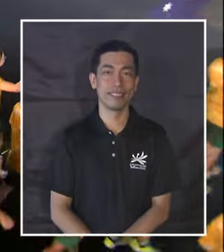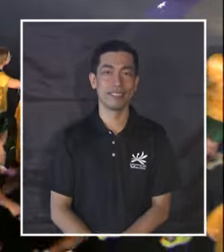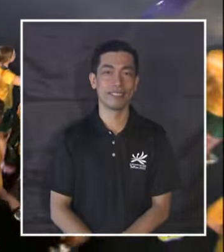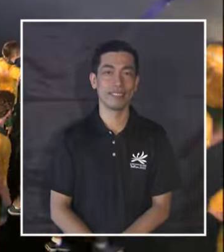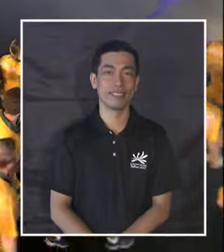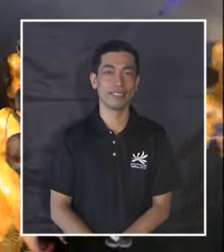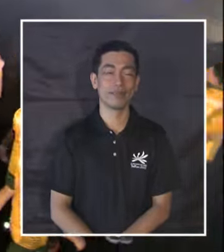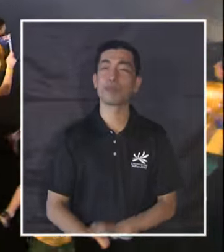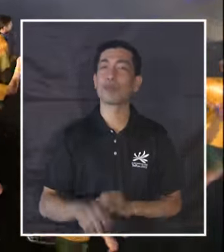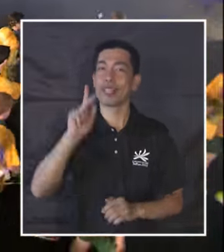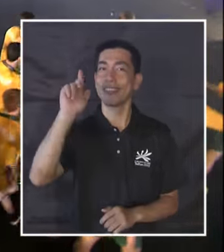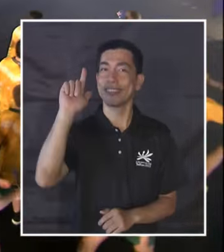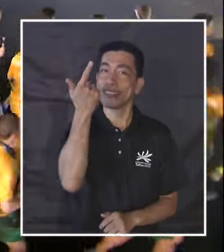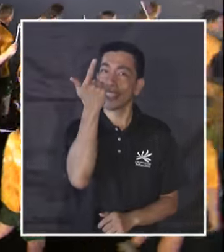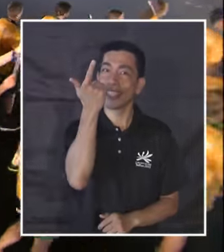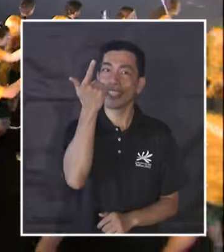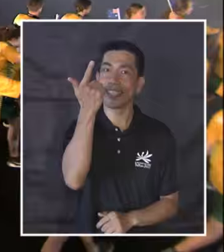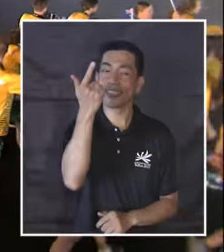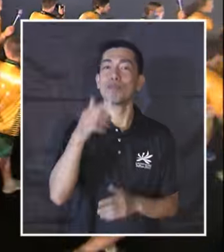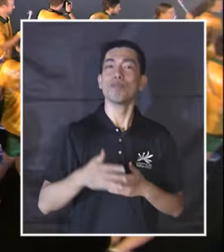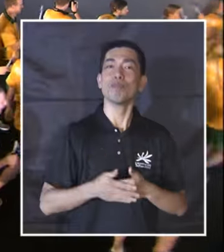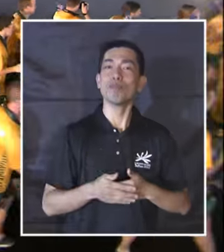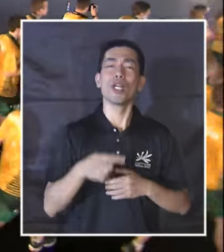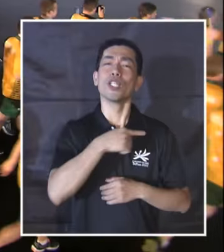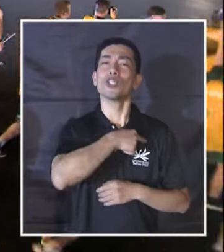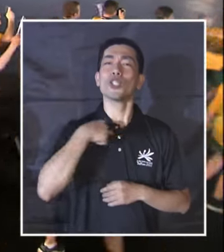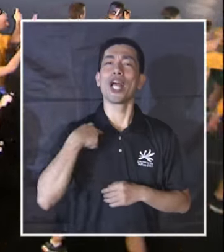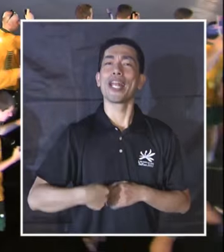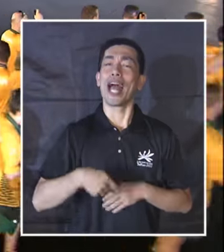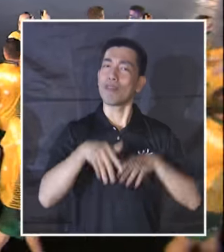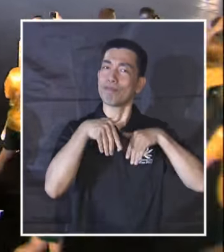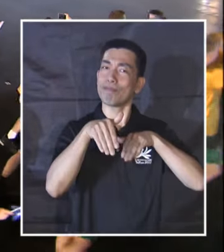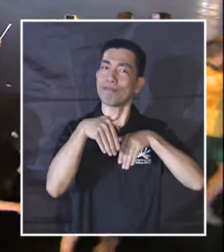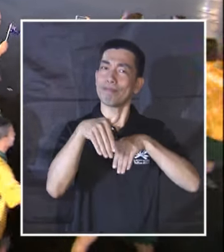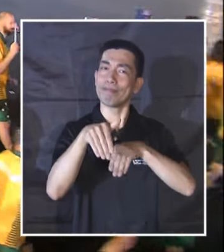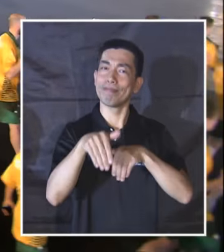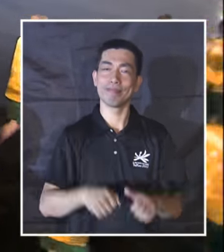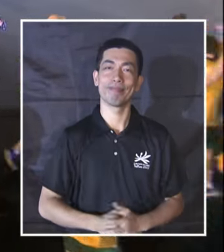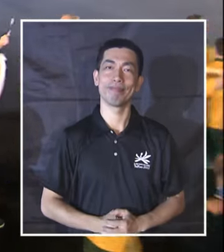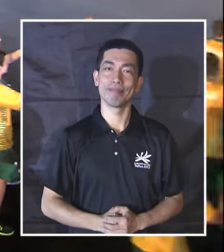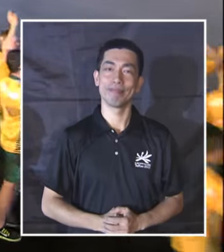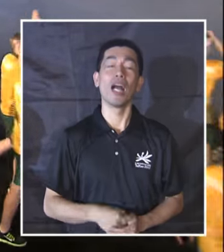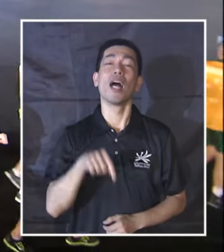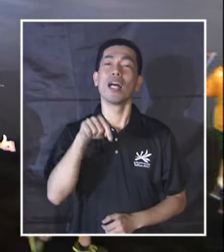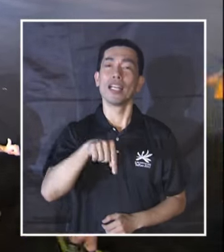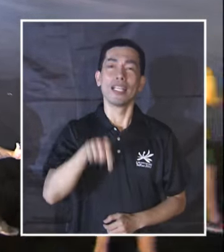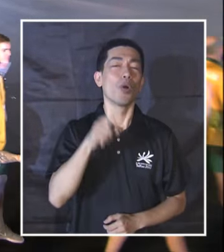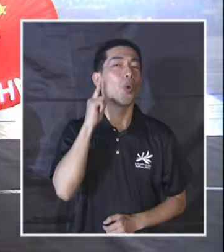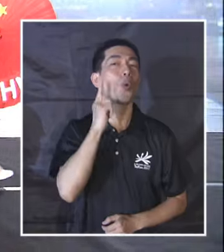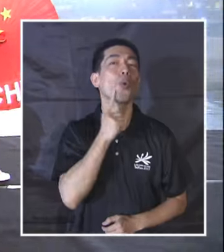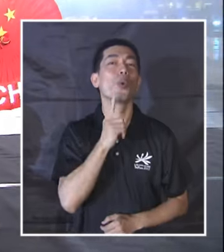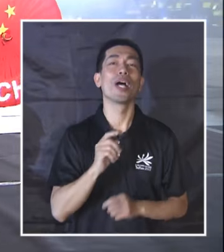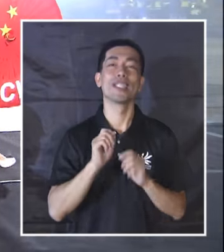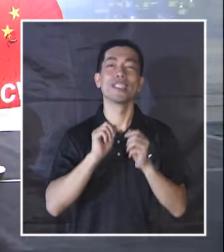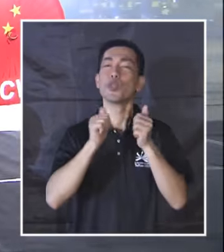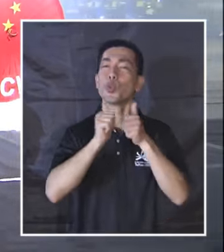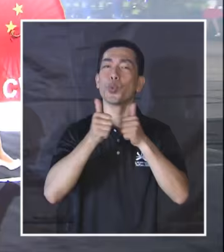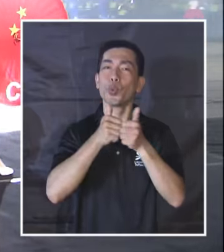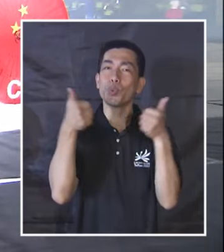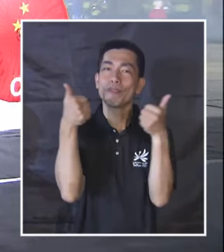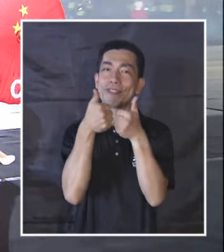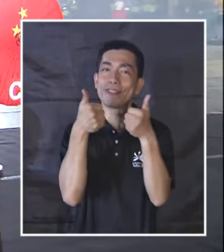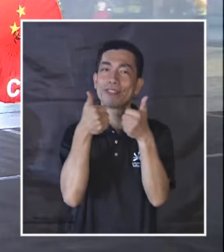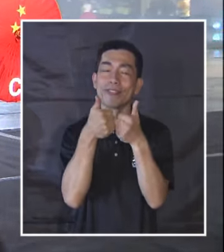接着进场是中国代表队进场。 这一次的听障运动会，中国代表队有54位选